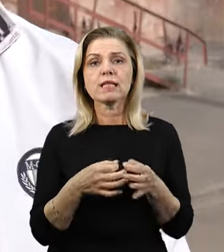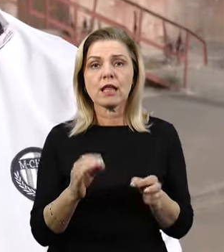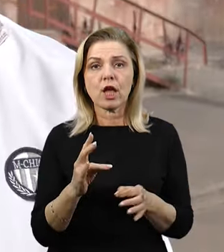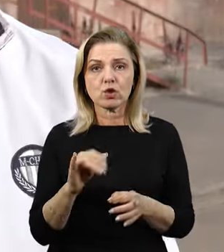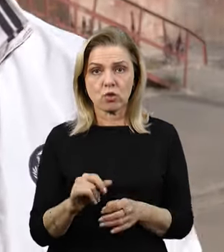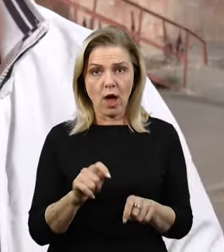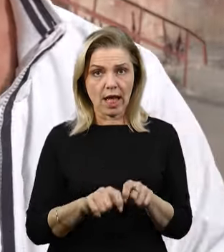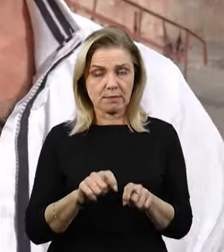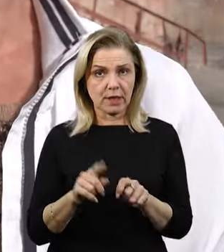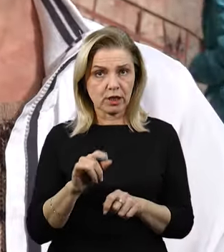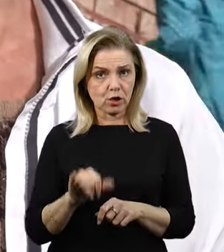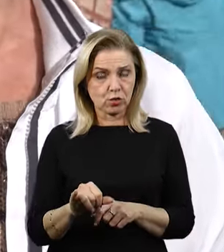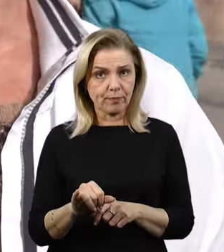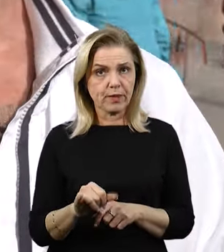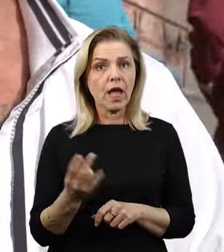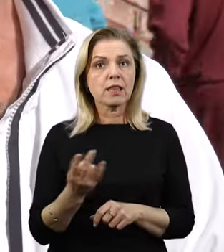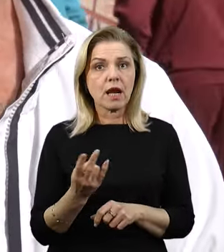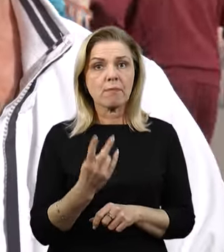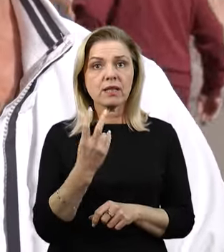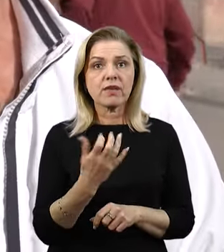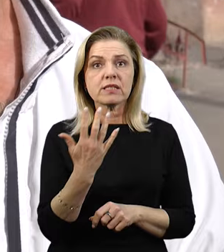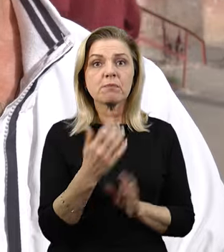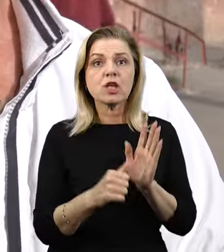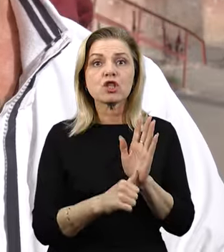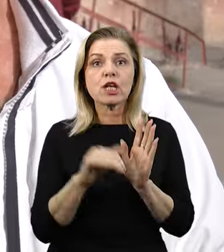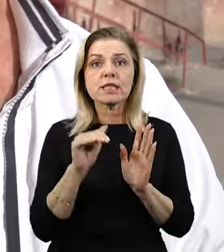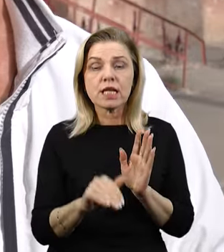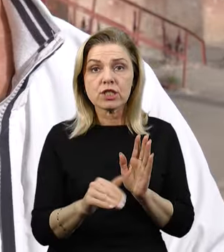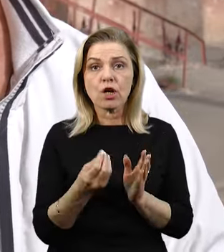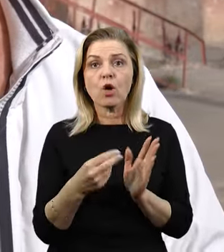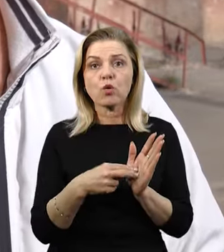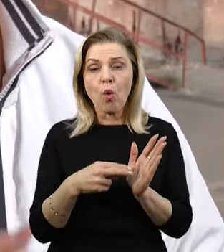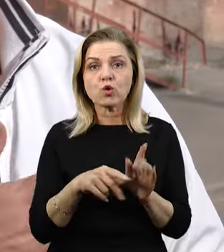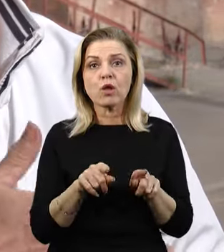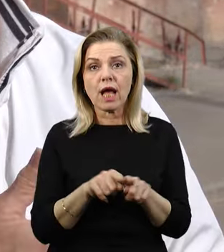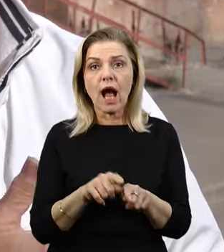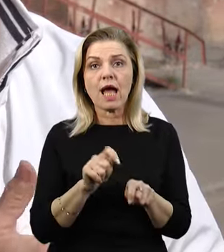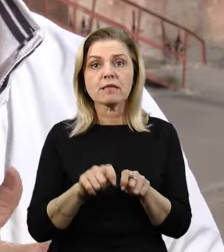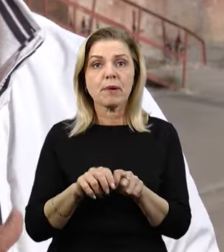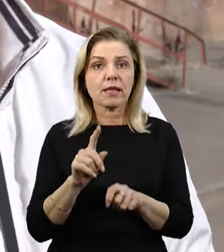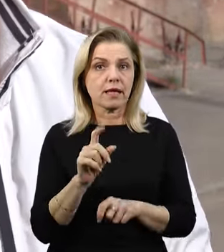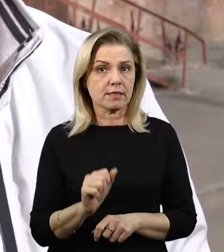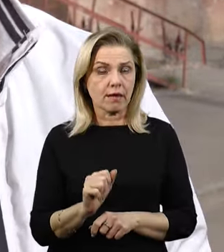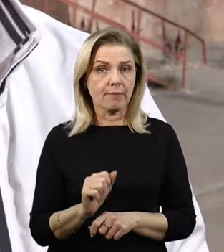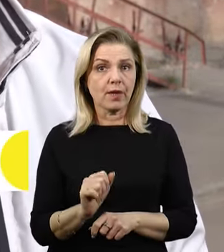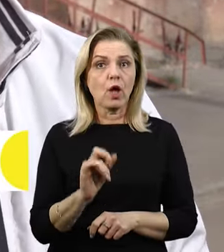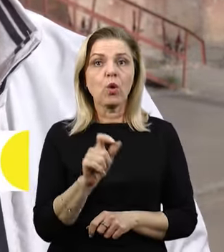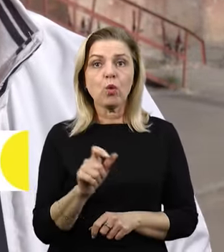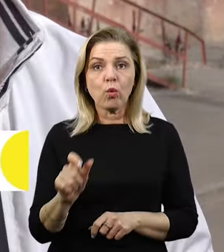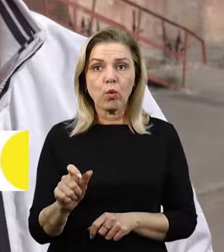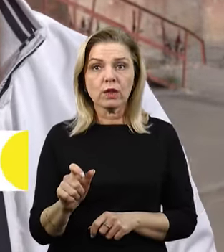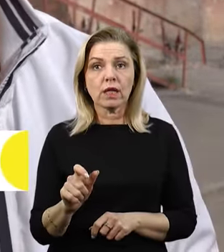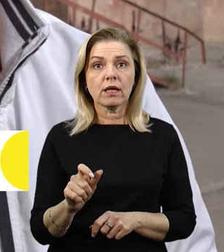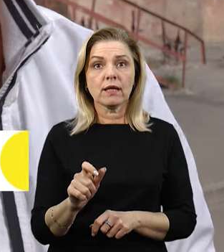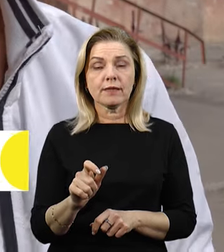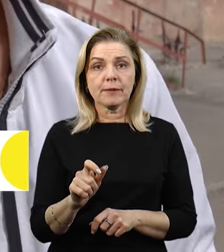маленька. 256 тисяч стоїть така експертиза, коштує. Це при тому, що люди нам скинули все, що